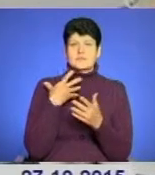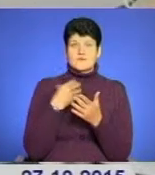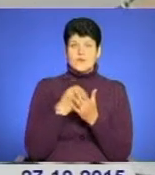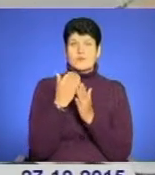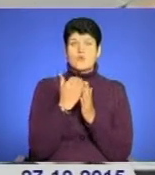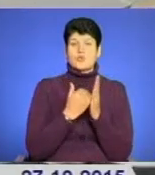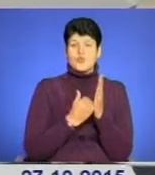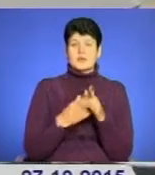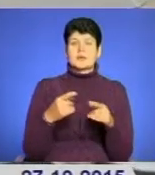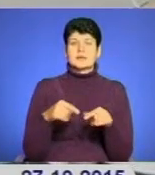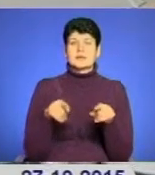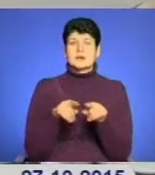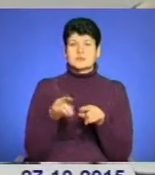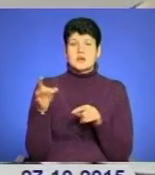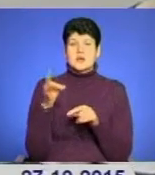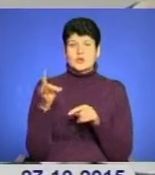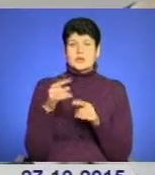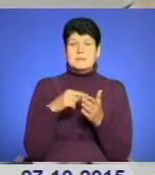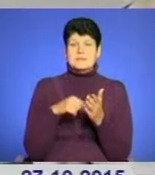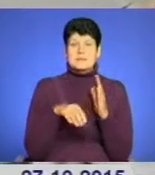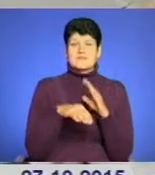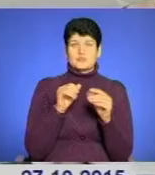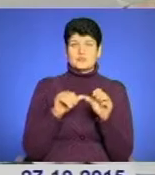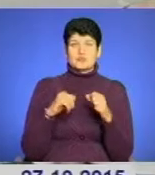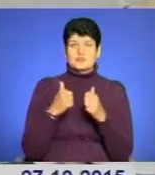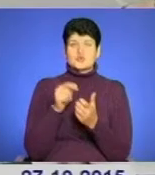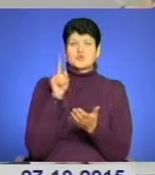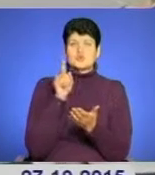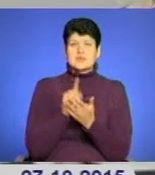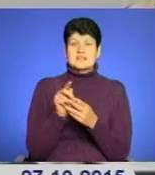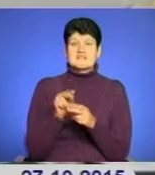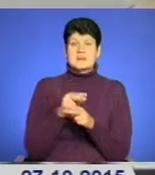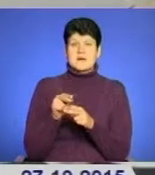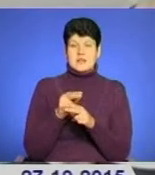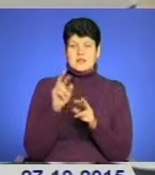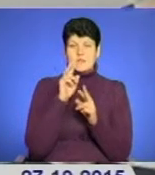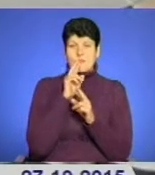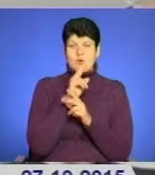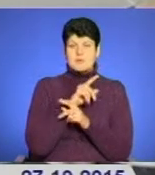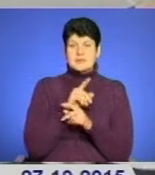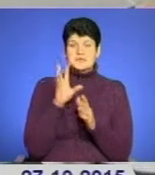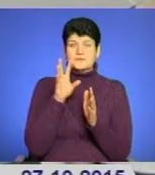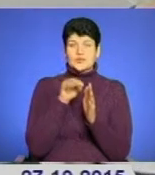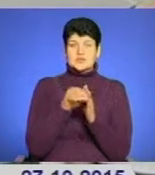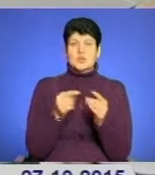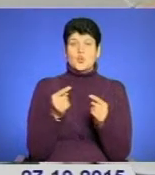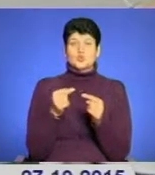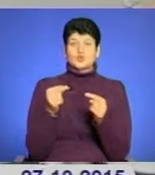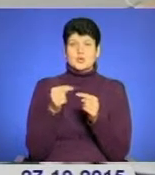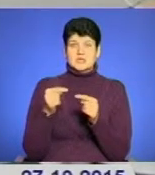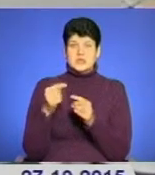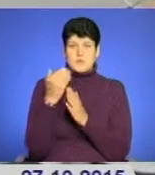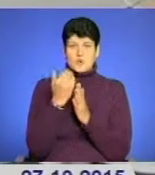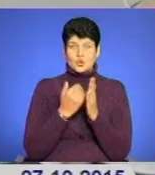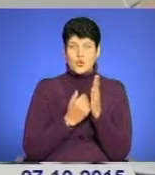теж районні, міські виборчі комісії зобов'язують їх виправляти помилки, вносити уточнені протоколи.